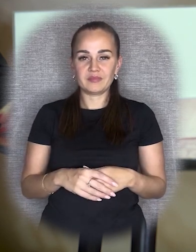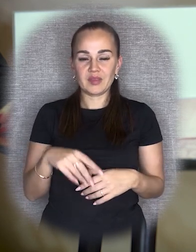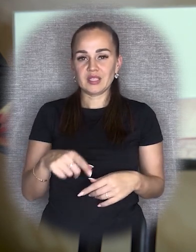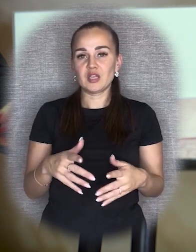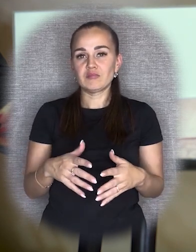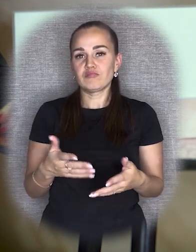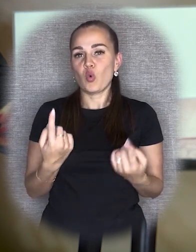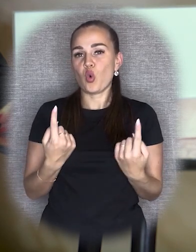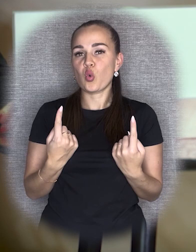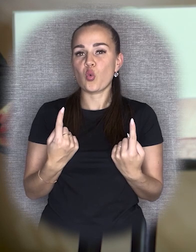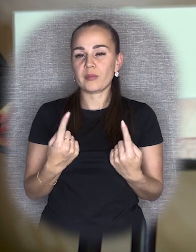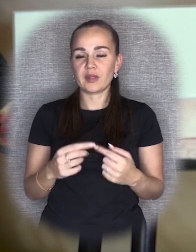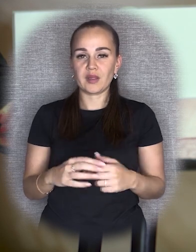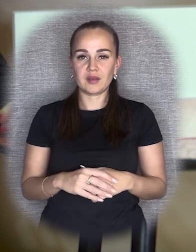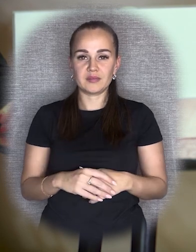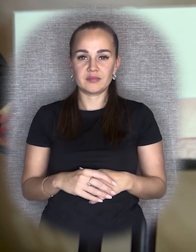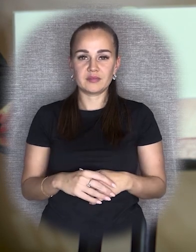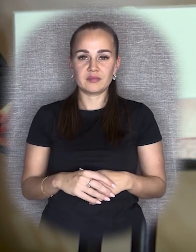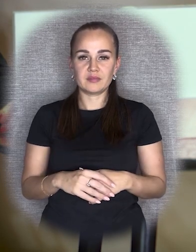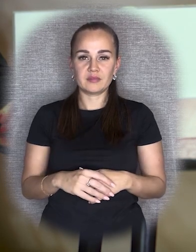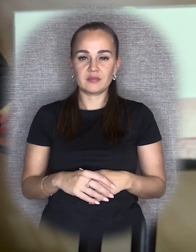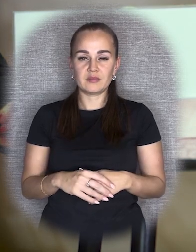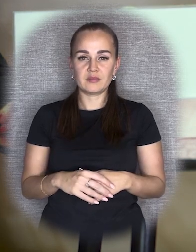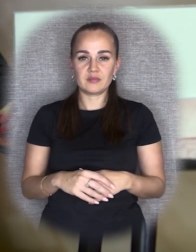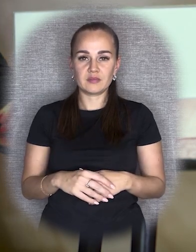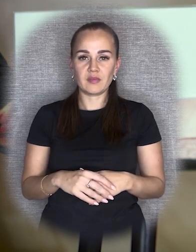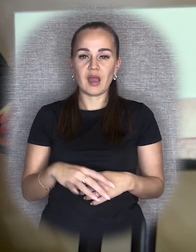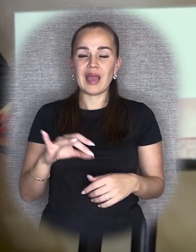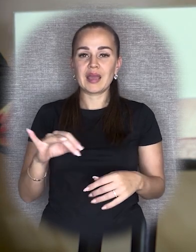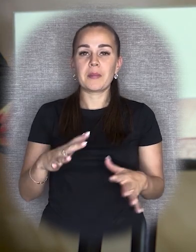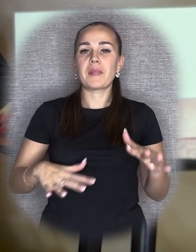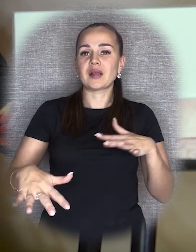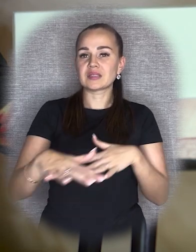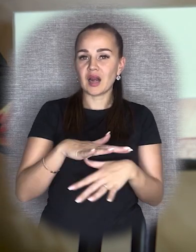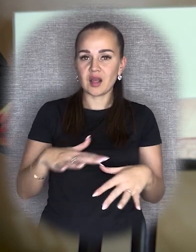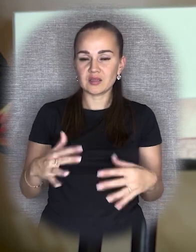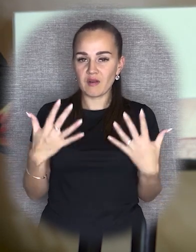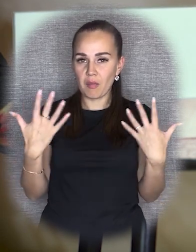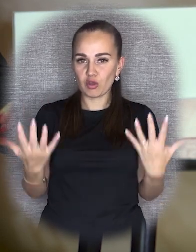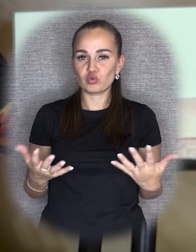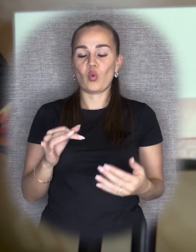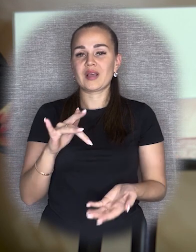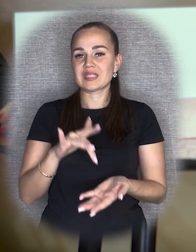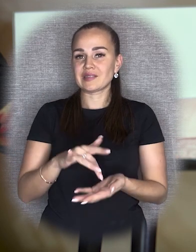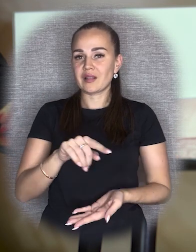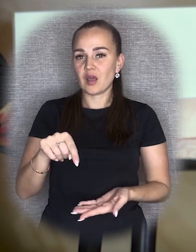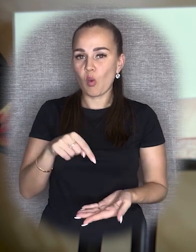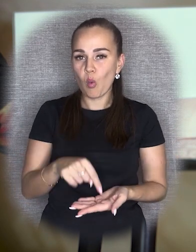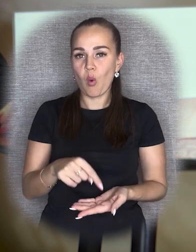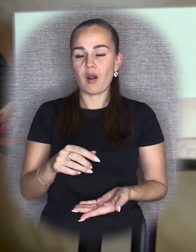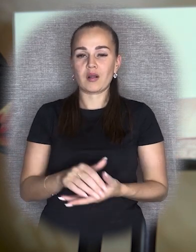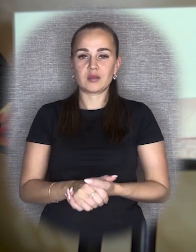крупное, такое, наверное, самое успешное городское пространство, выставочное именно, это центр города. Это